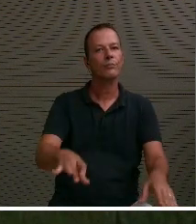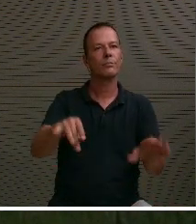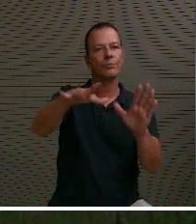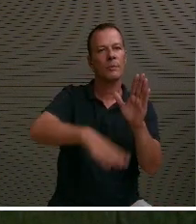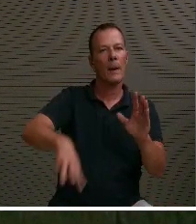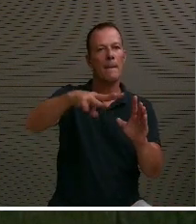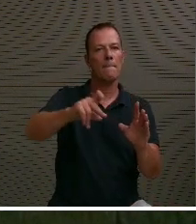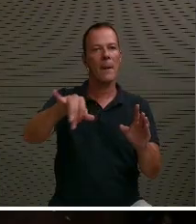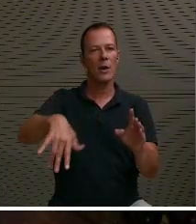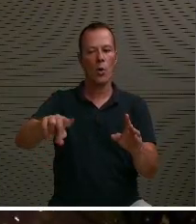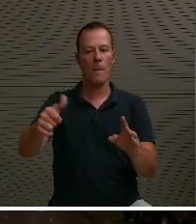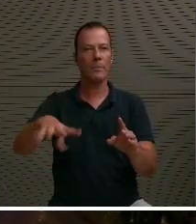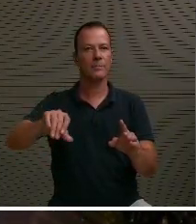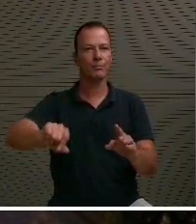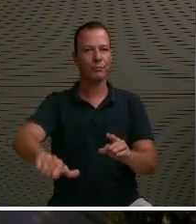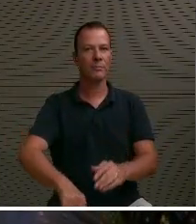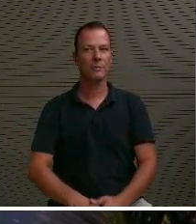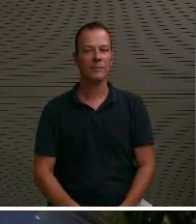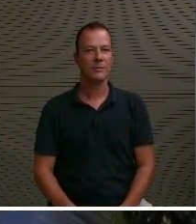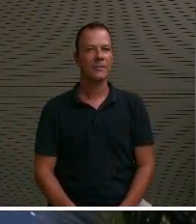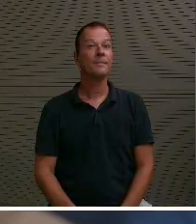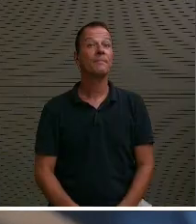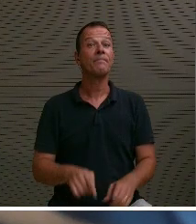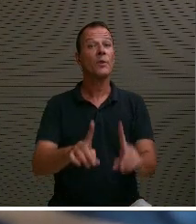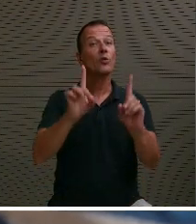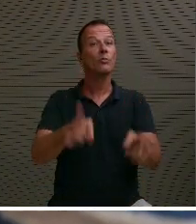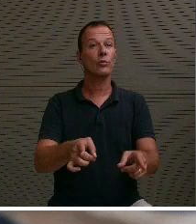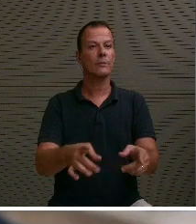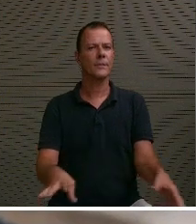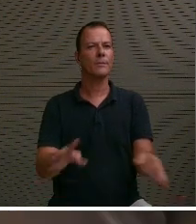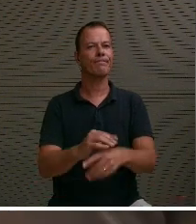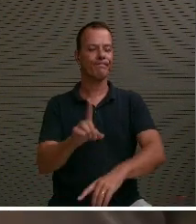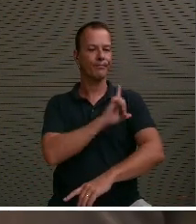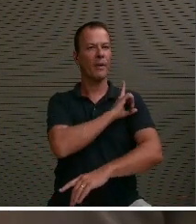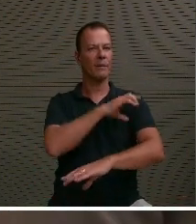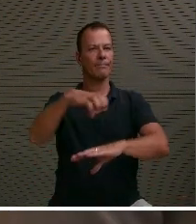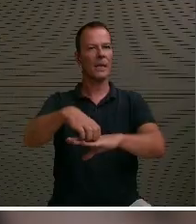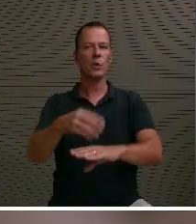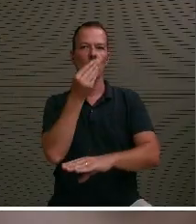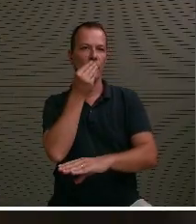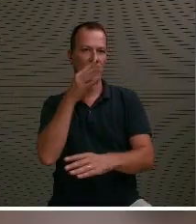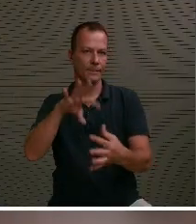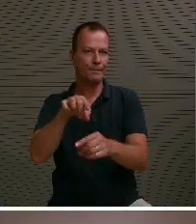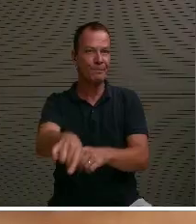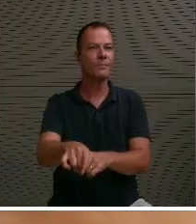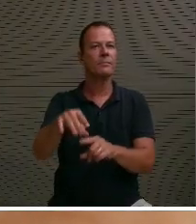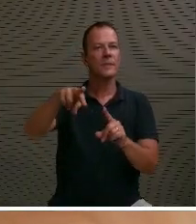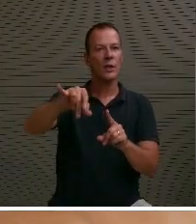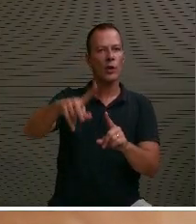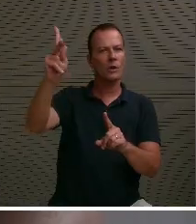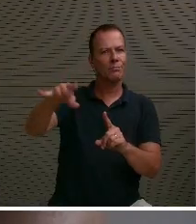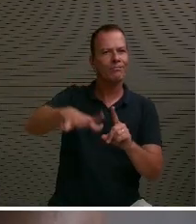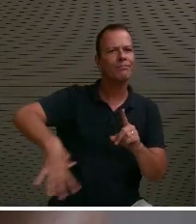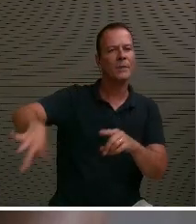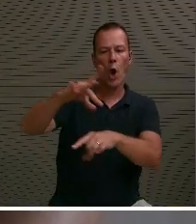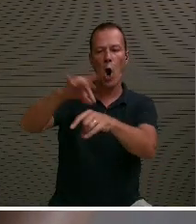du Mindombe. Tout a commencé dans un centre de nutrition privé à l'hôpital général